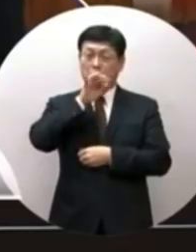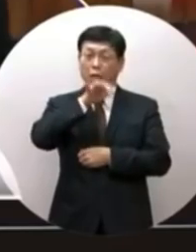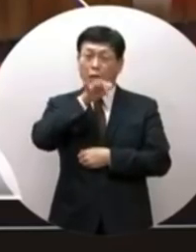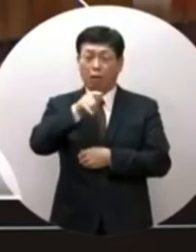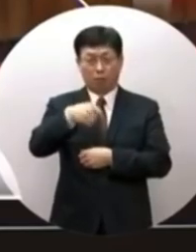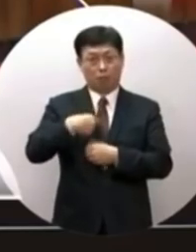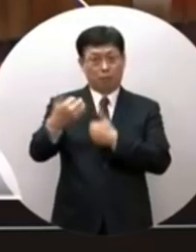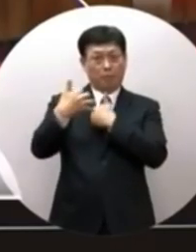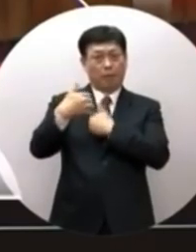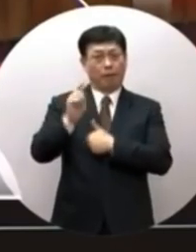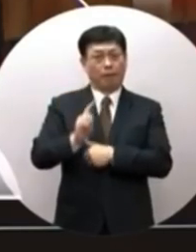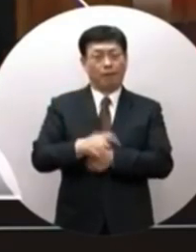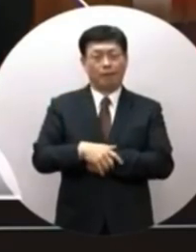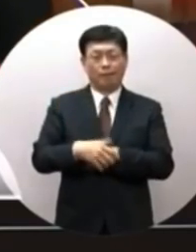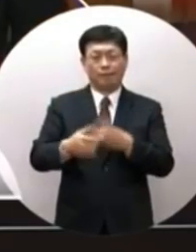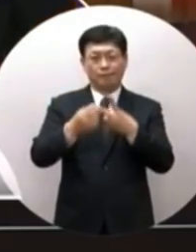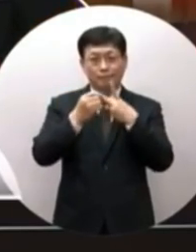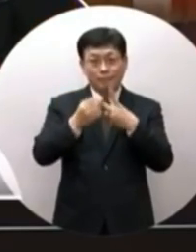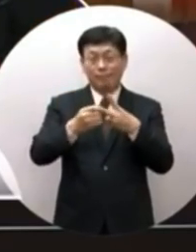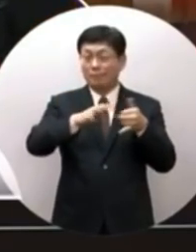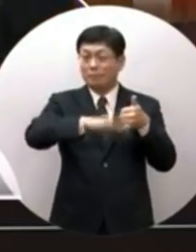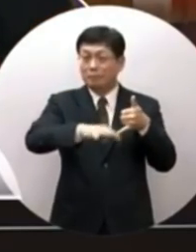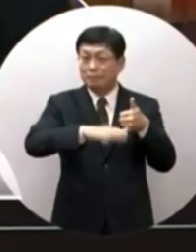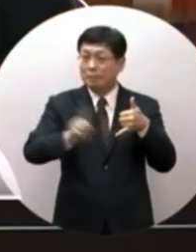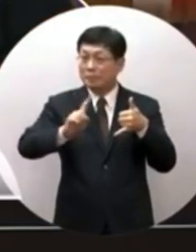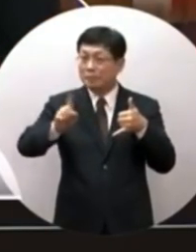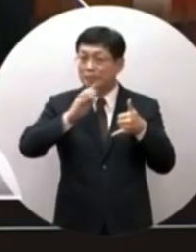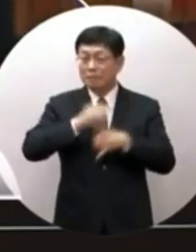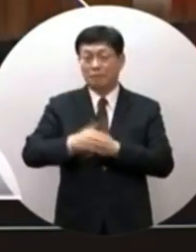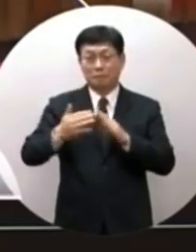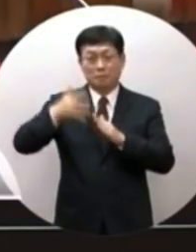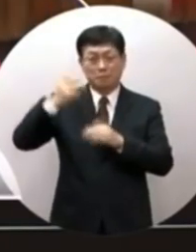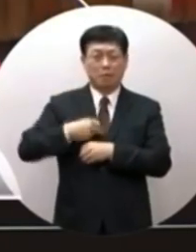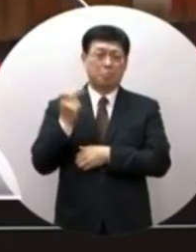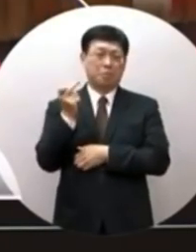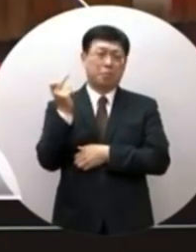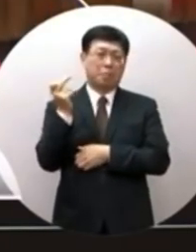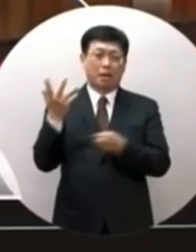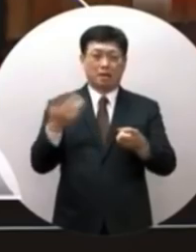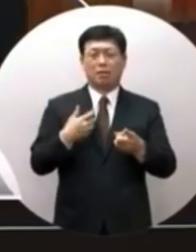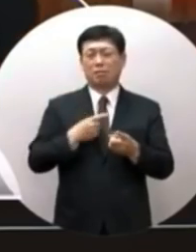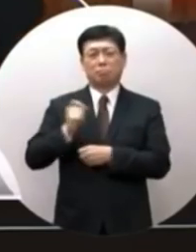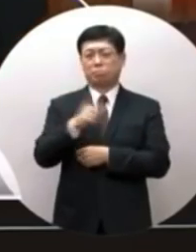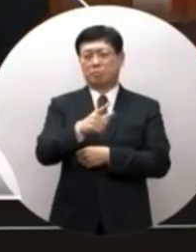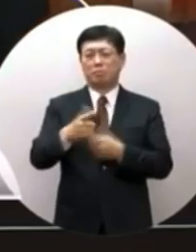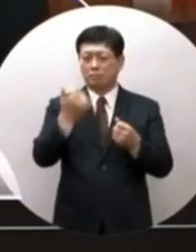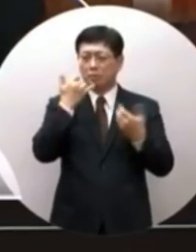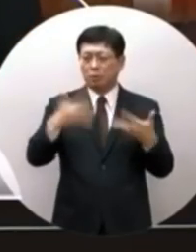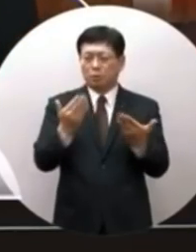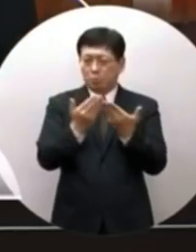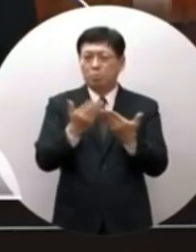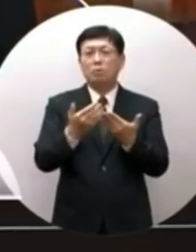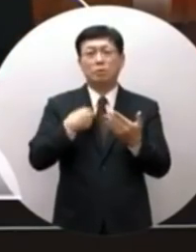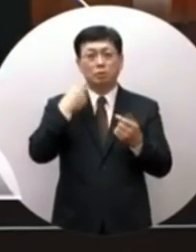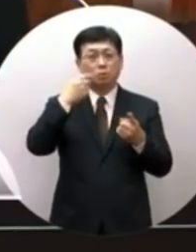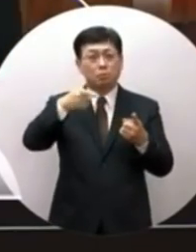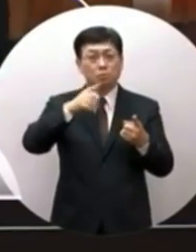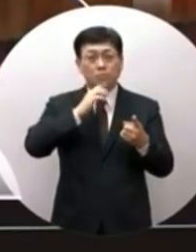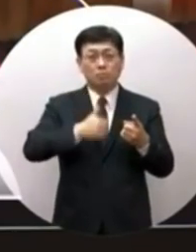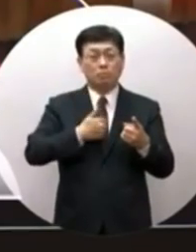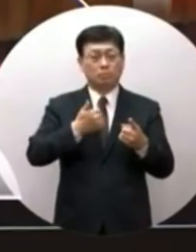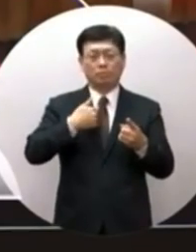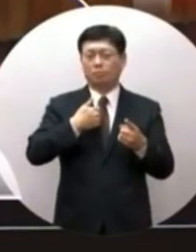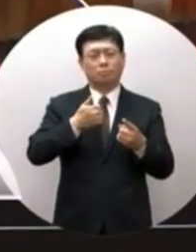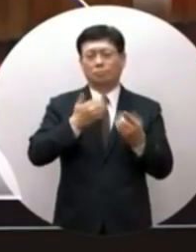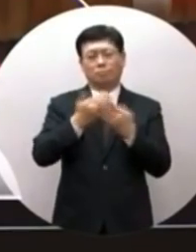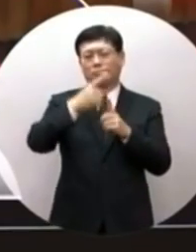讲有做代志啦。啊，搁南部迄什么馆长干来干去，我比他会干。就多读学问，我觉得他素质水养